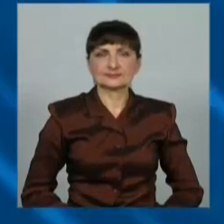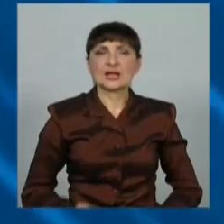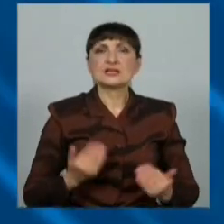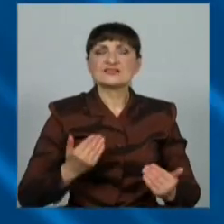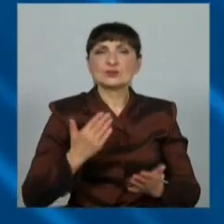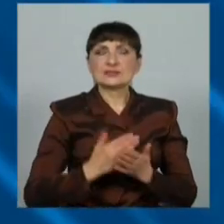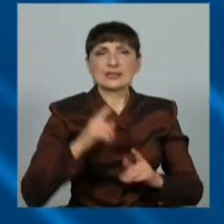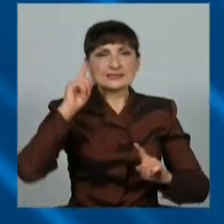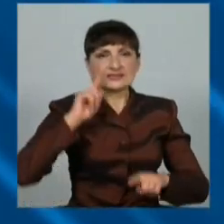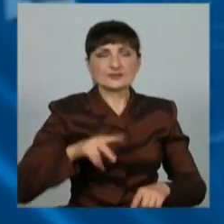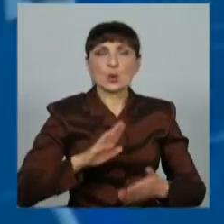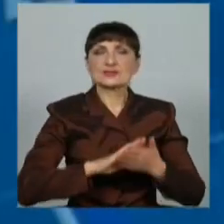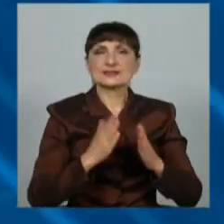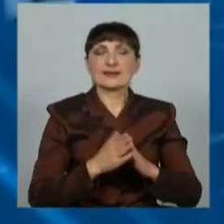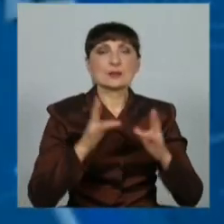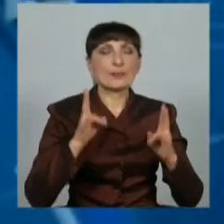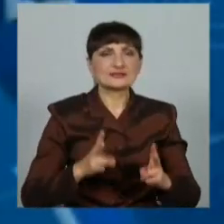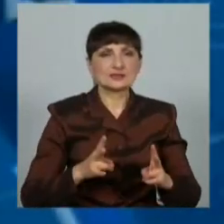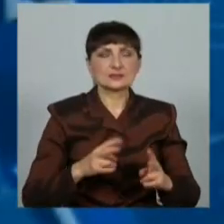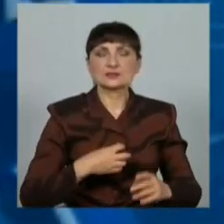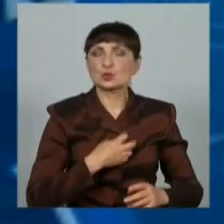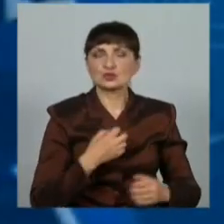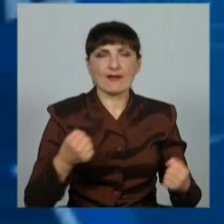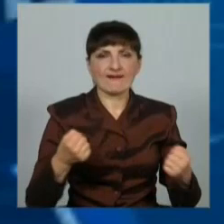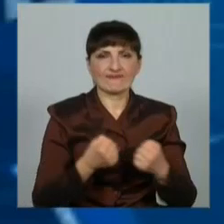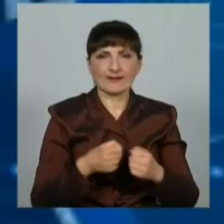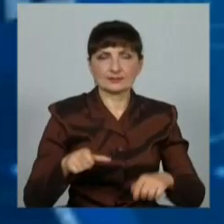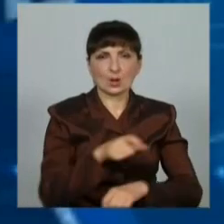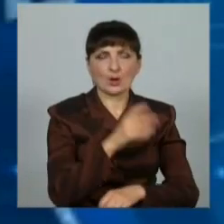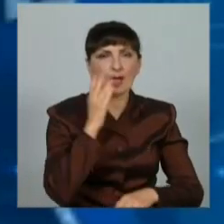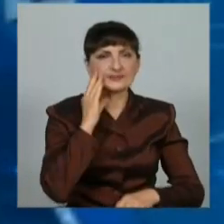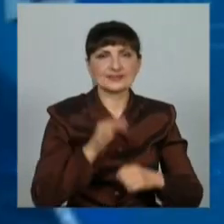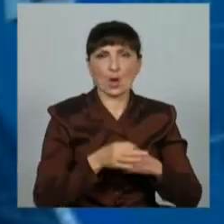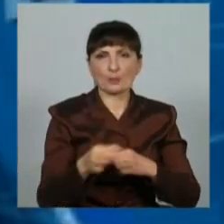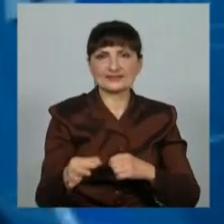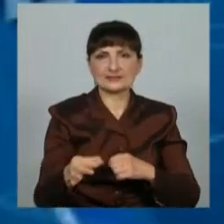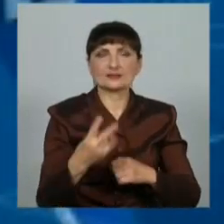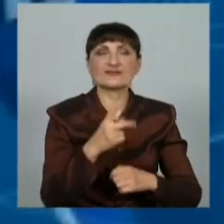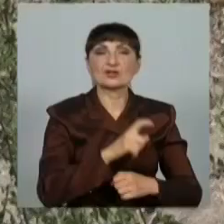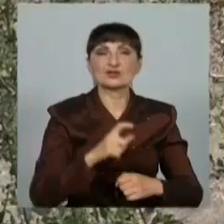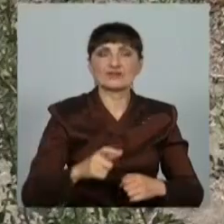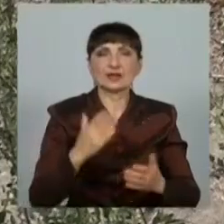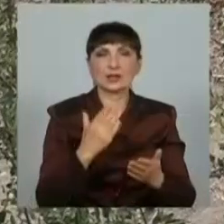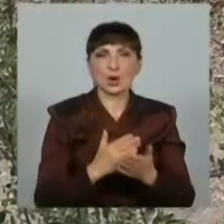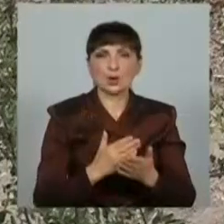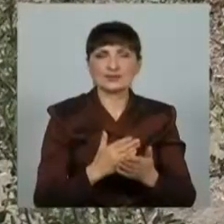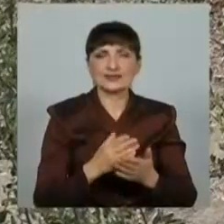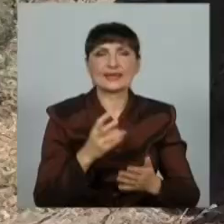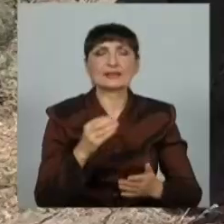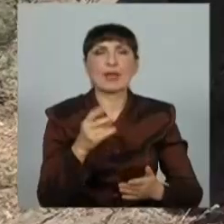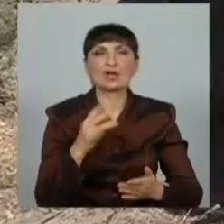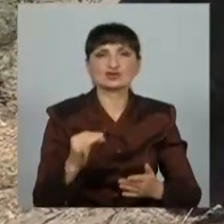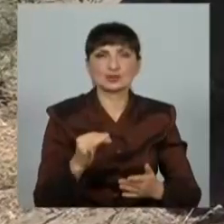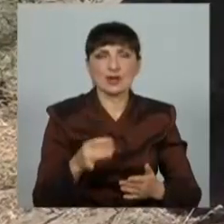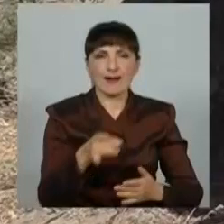Сегодня стало известно о состоянии пострадавших в жуткой аварии на трассе в Алматинской области. Два человека находятся в Ембекши-Казахской